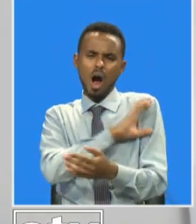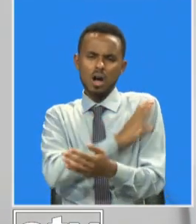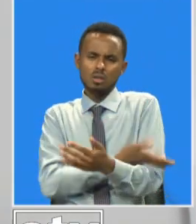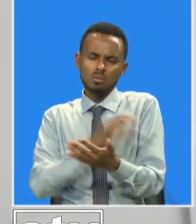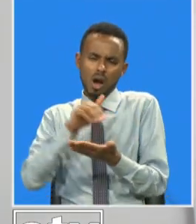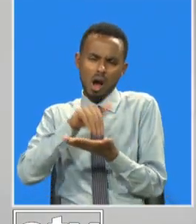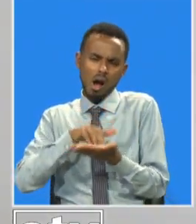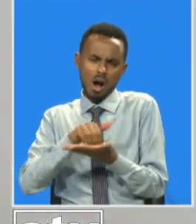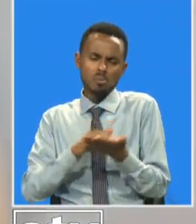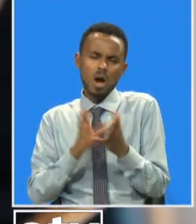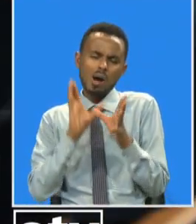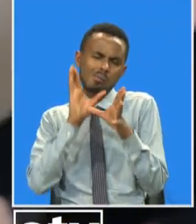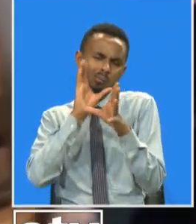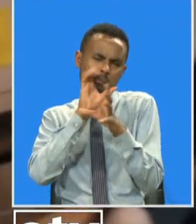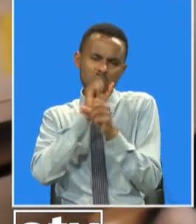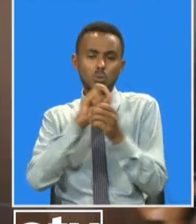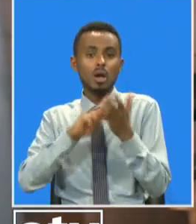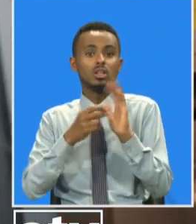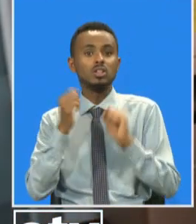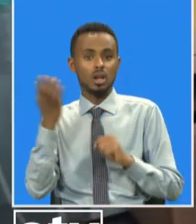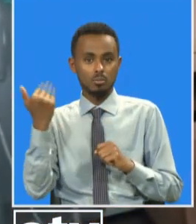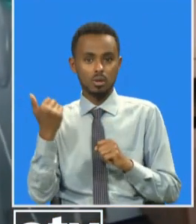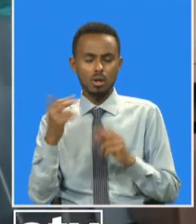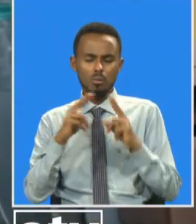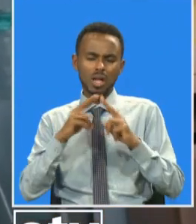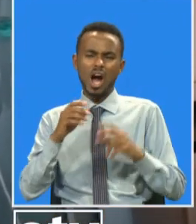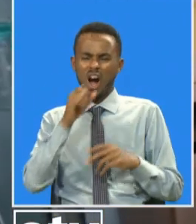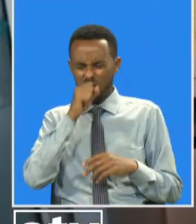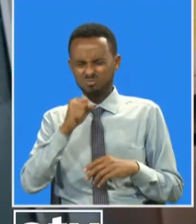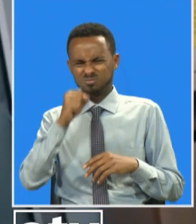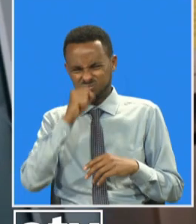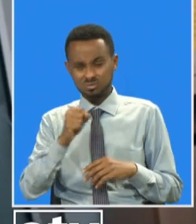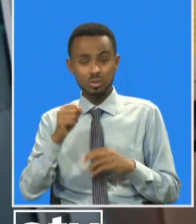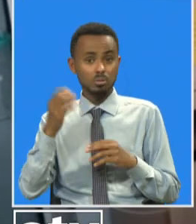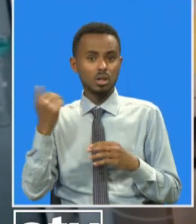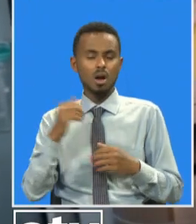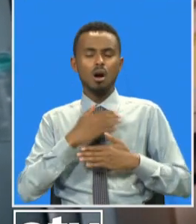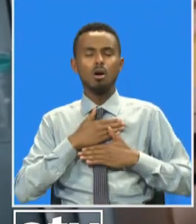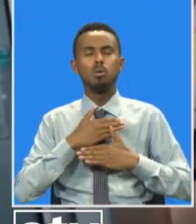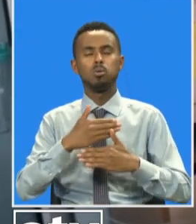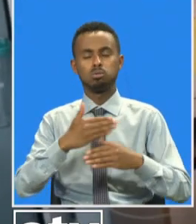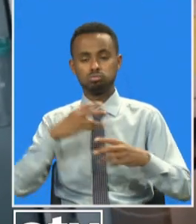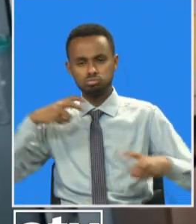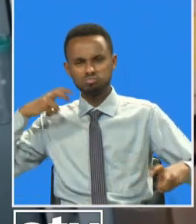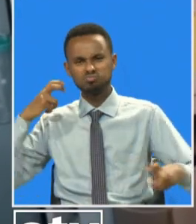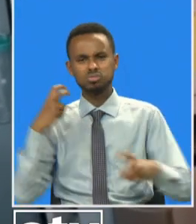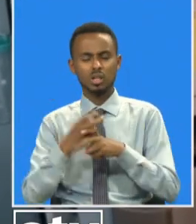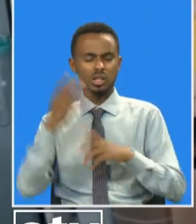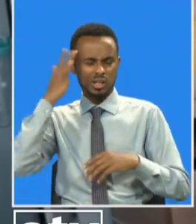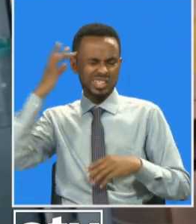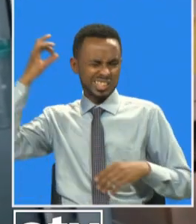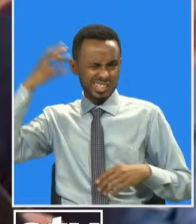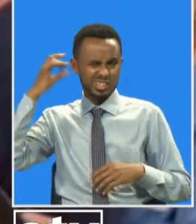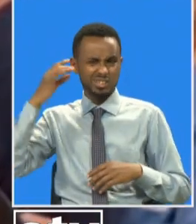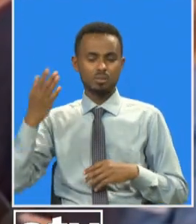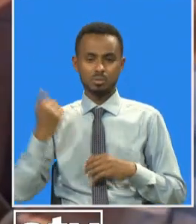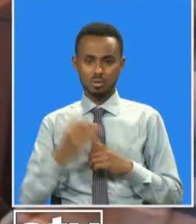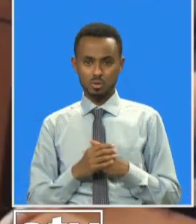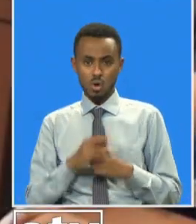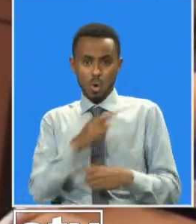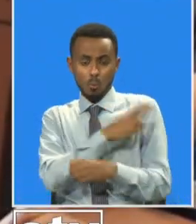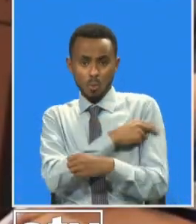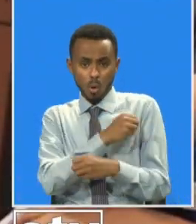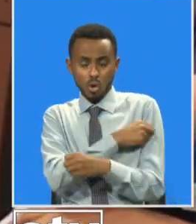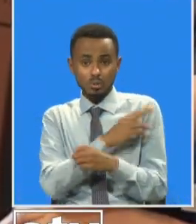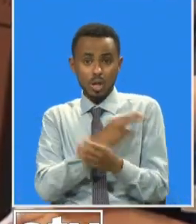ነበር። አውቀቶልኝም ነበር ማለት ይቻላል። በጣም ያስለኝ ነበር። ለመተንፈስ መቸገርና ከባድ የራስ ምታትም ነበረው።